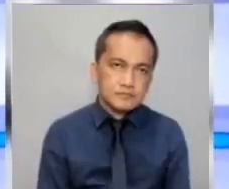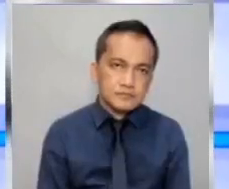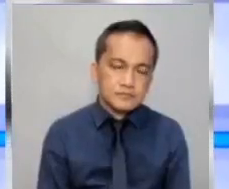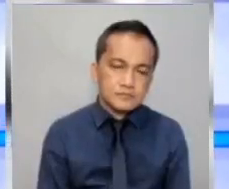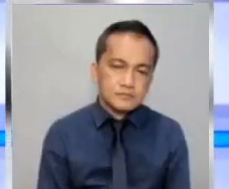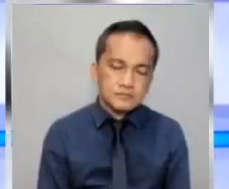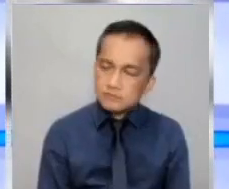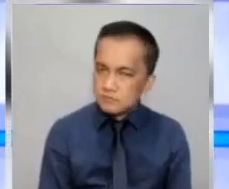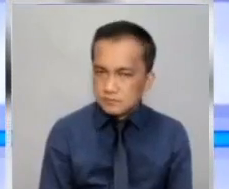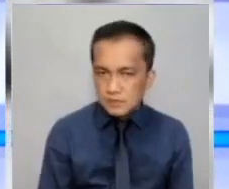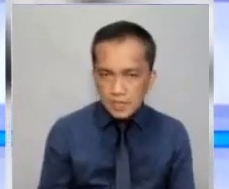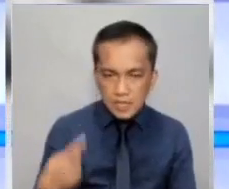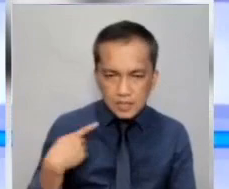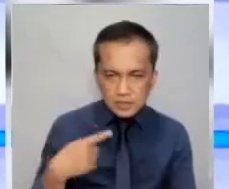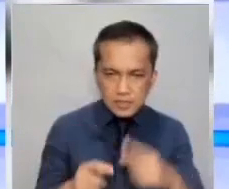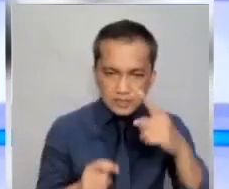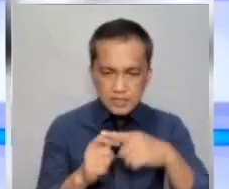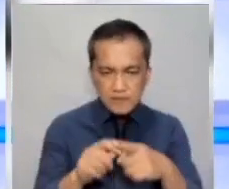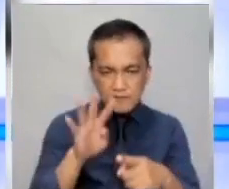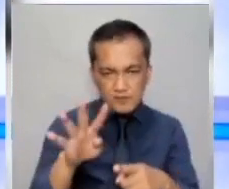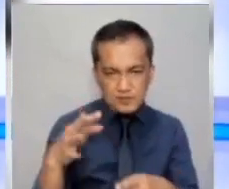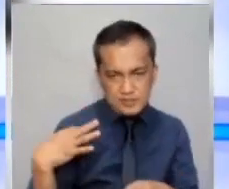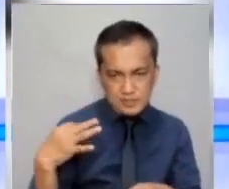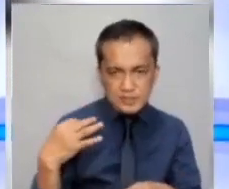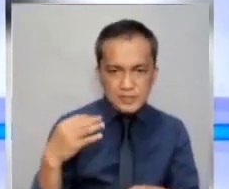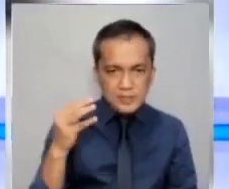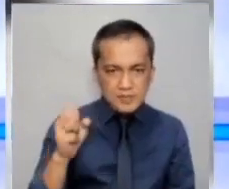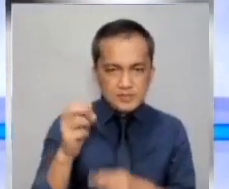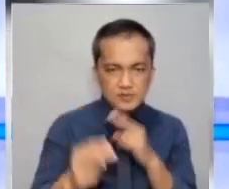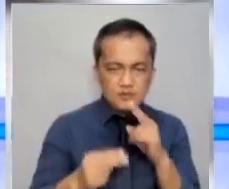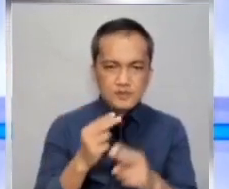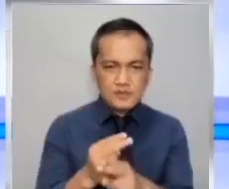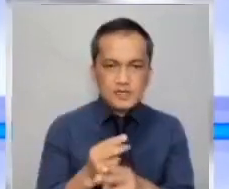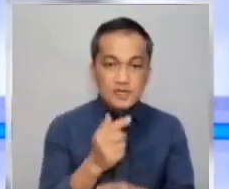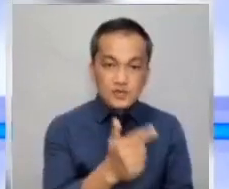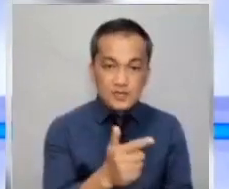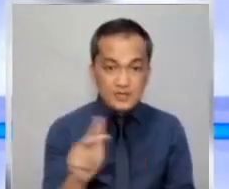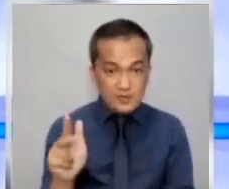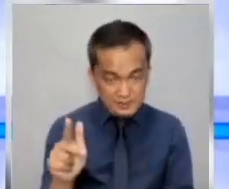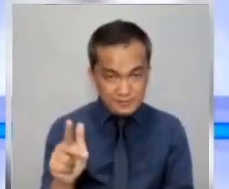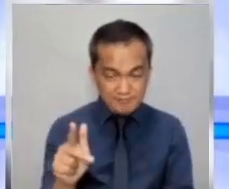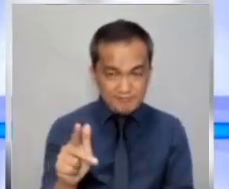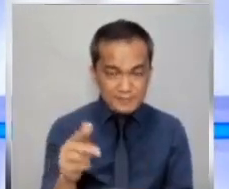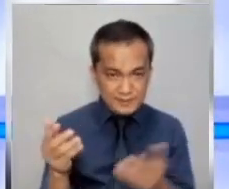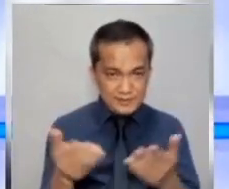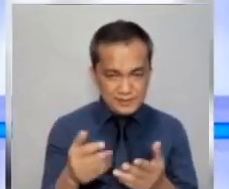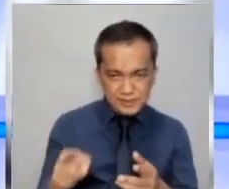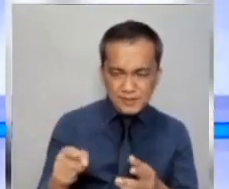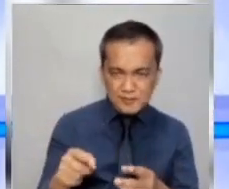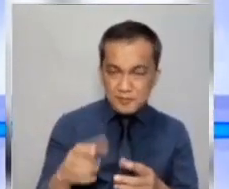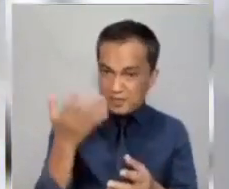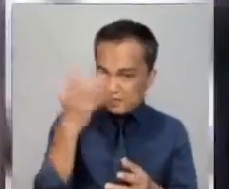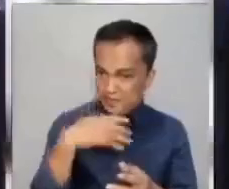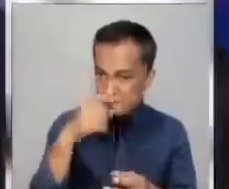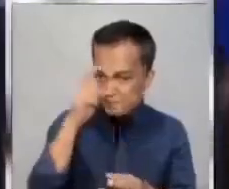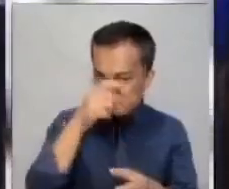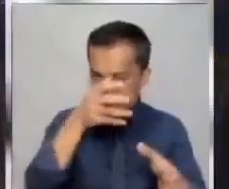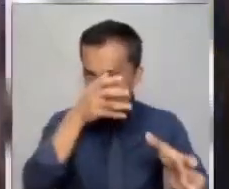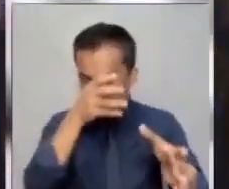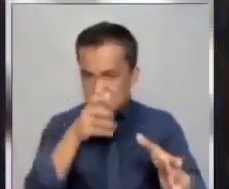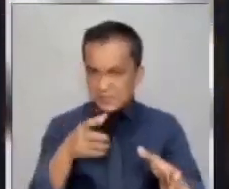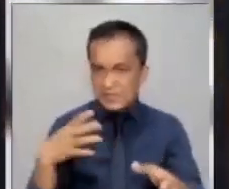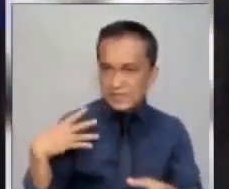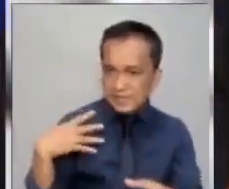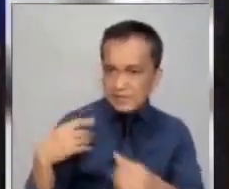Ipinakilala ng top 40 candidates ng Miss Universe Philippines 2023. Aside from their wit and beauty, kaabang-bang din ang advocacies